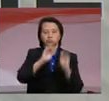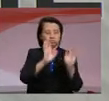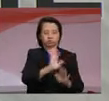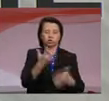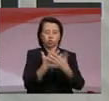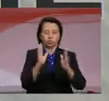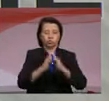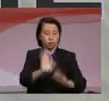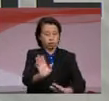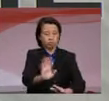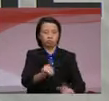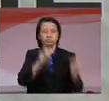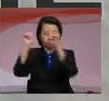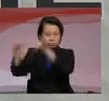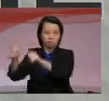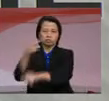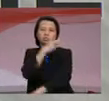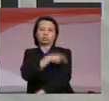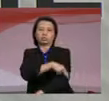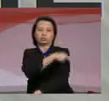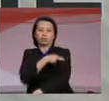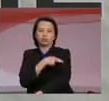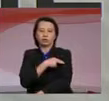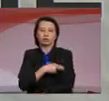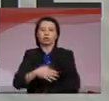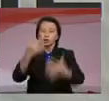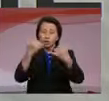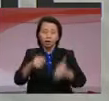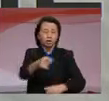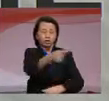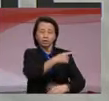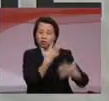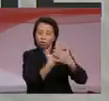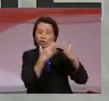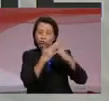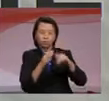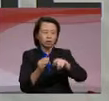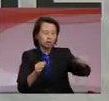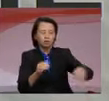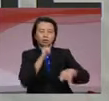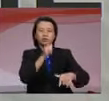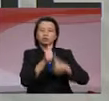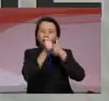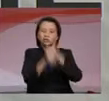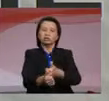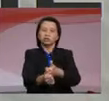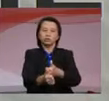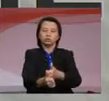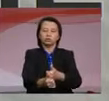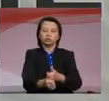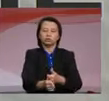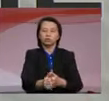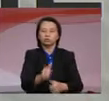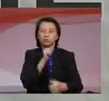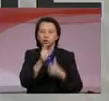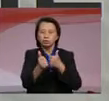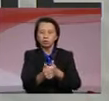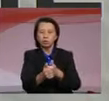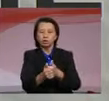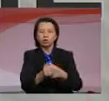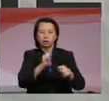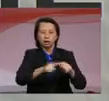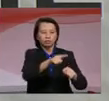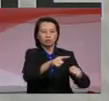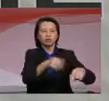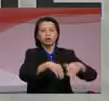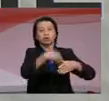hospital. Jadi isu dia ialah ketidakpatuhan apabila mereka duduk di rumah, sepatutnya kuarantin tetapi